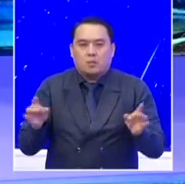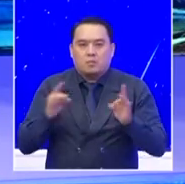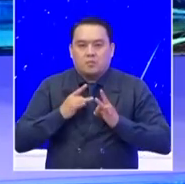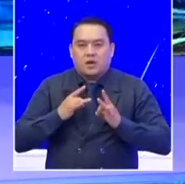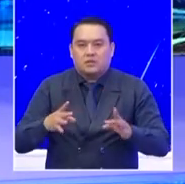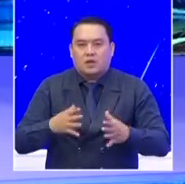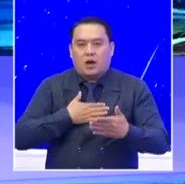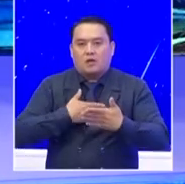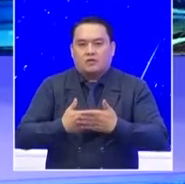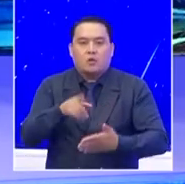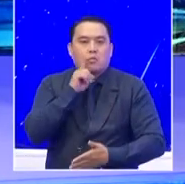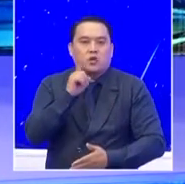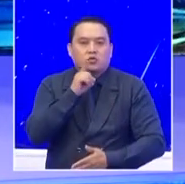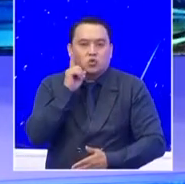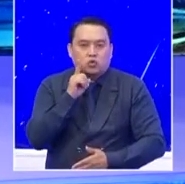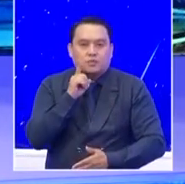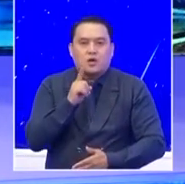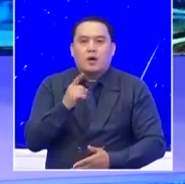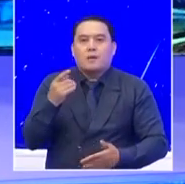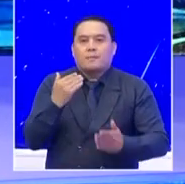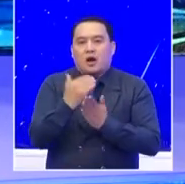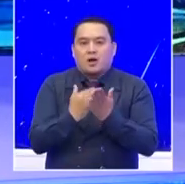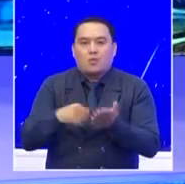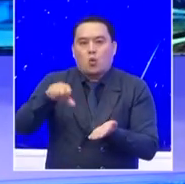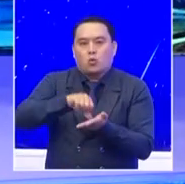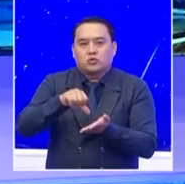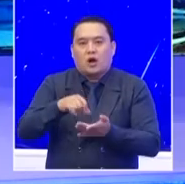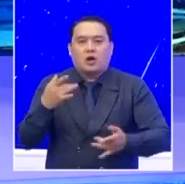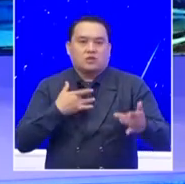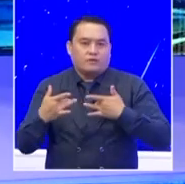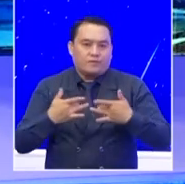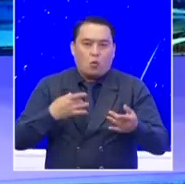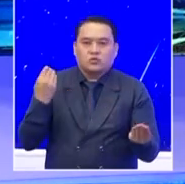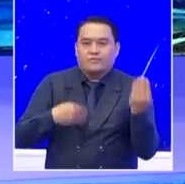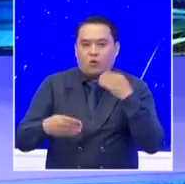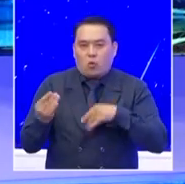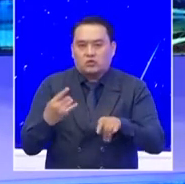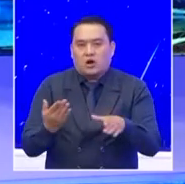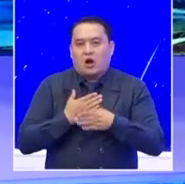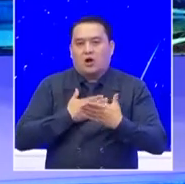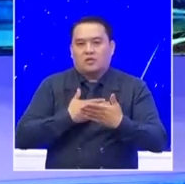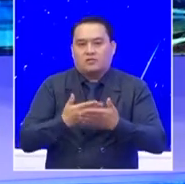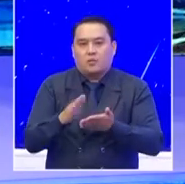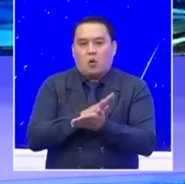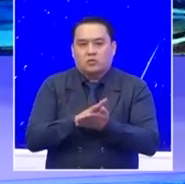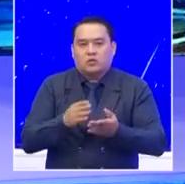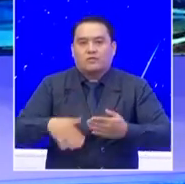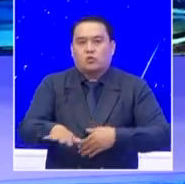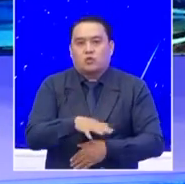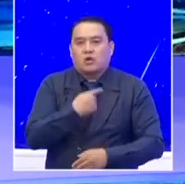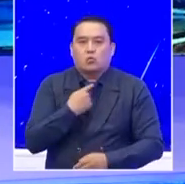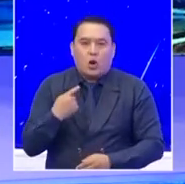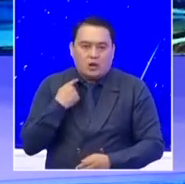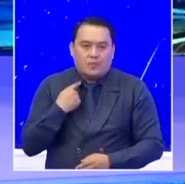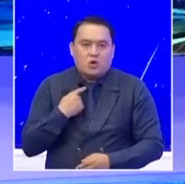поздравила активная молодежь ЖИТСУ. Шоу-программа с участием артистов, аниматоров и волонтеров развернулась во дворах областного